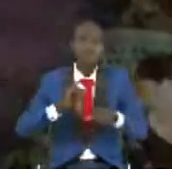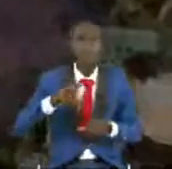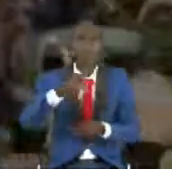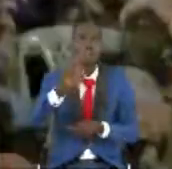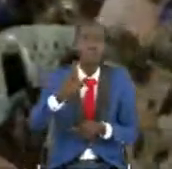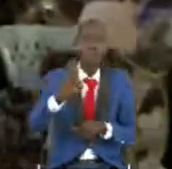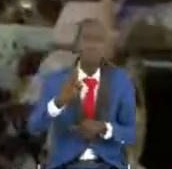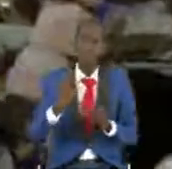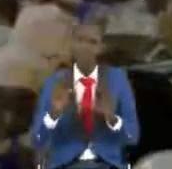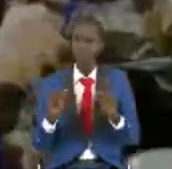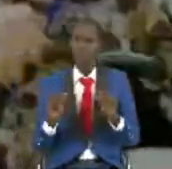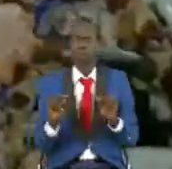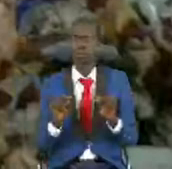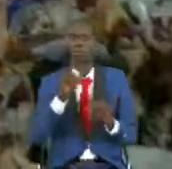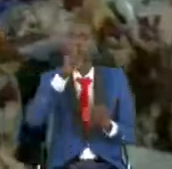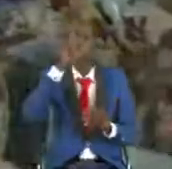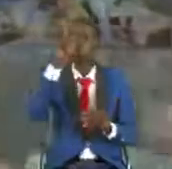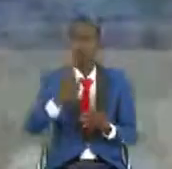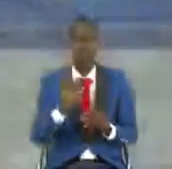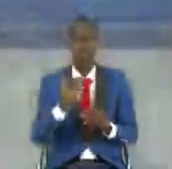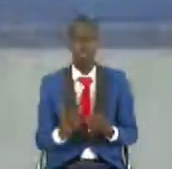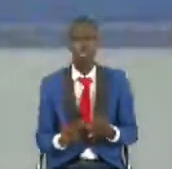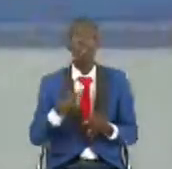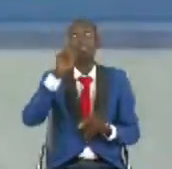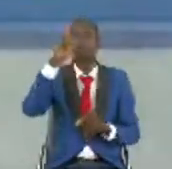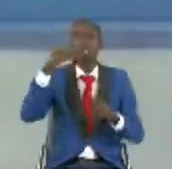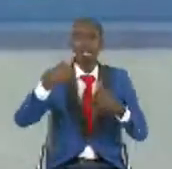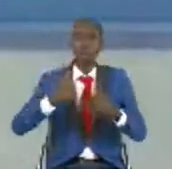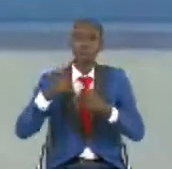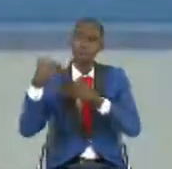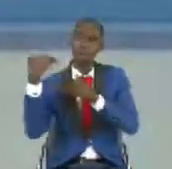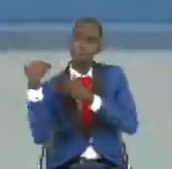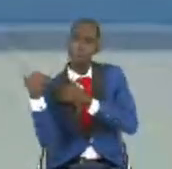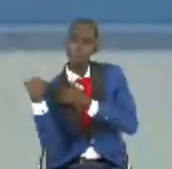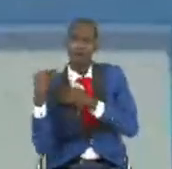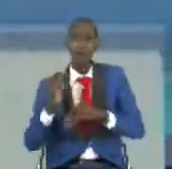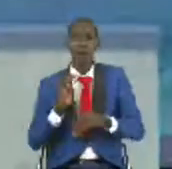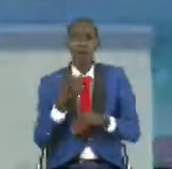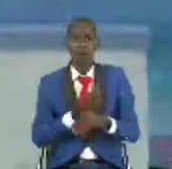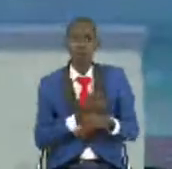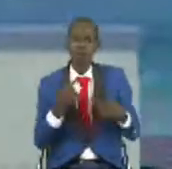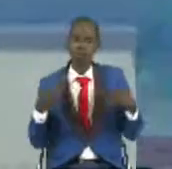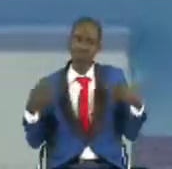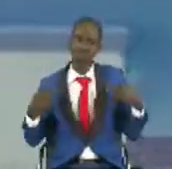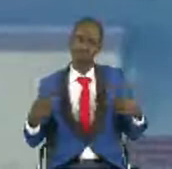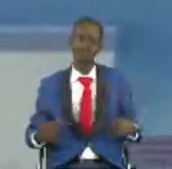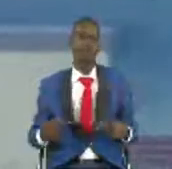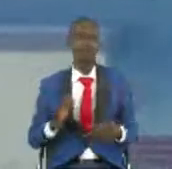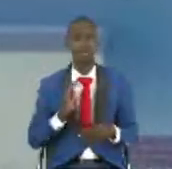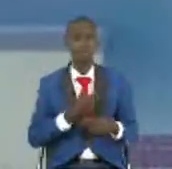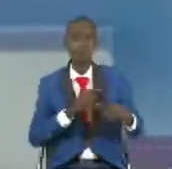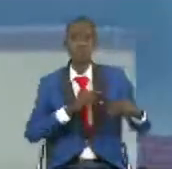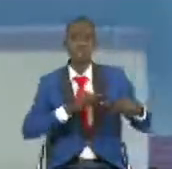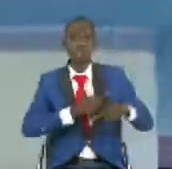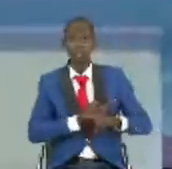Est-ce que quelqu'un doute là-bas? Cependant, ce sont nos souffrances qu'il a portées. Nos souffrances